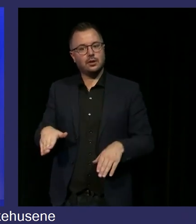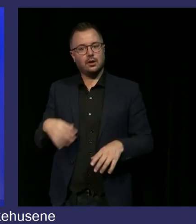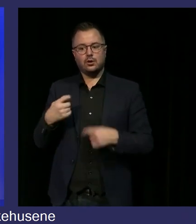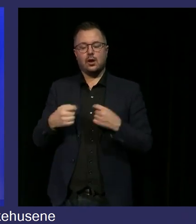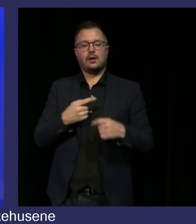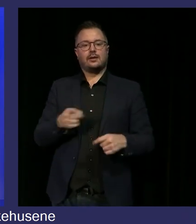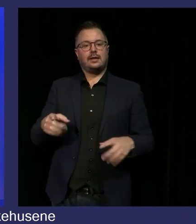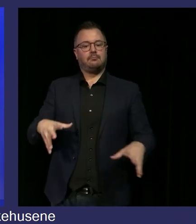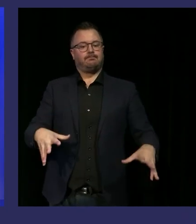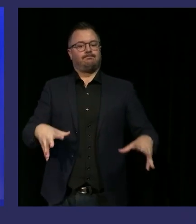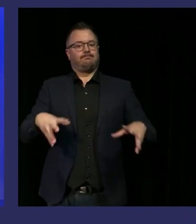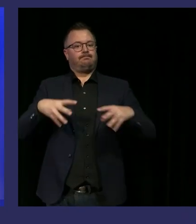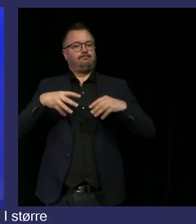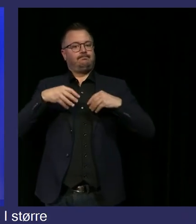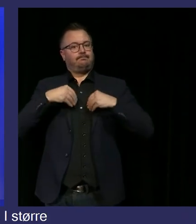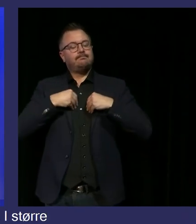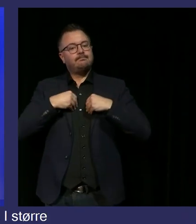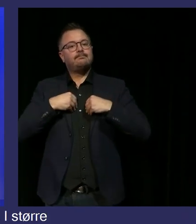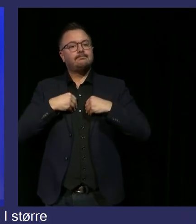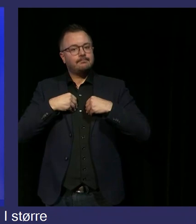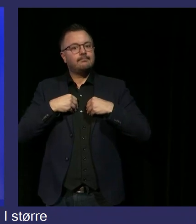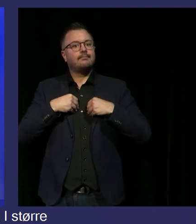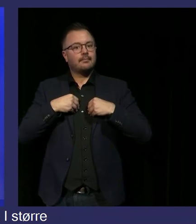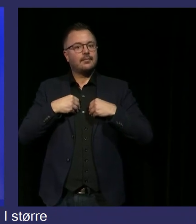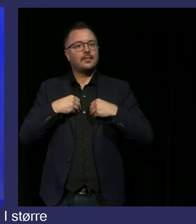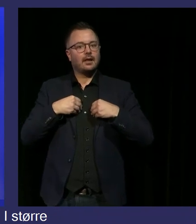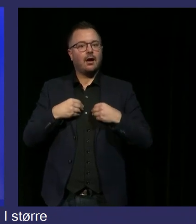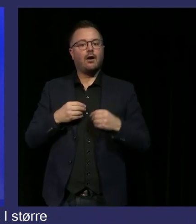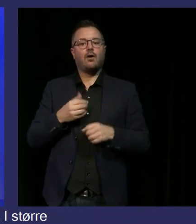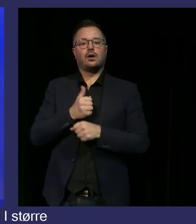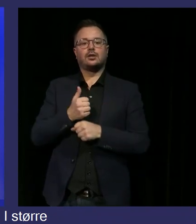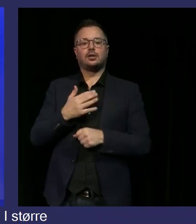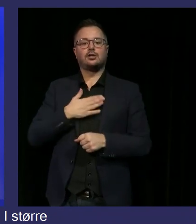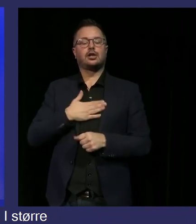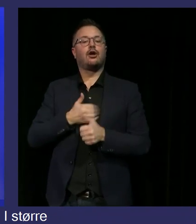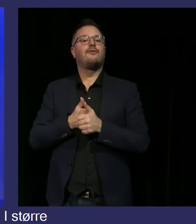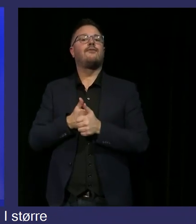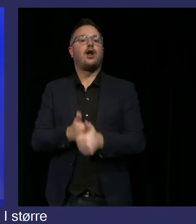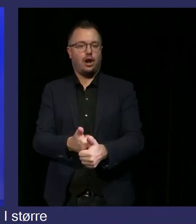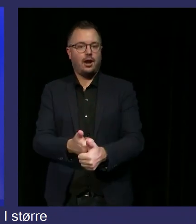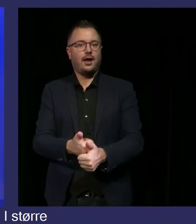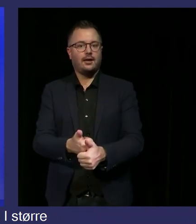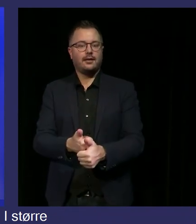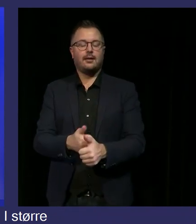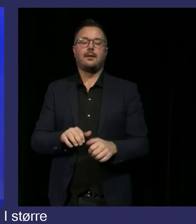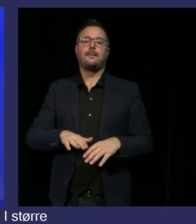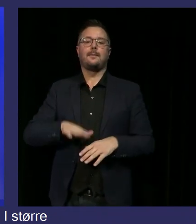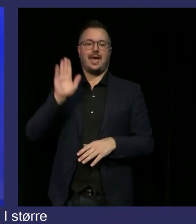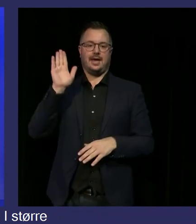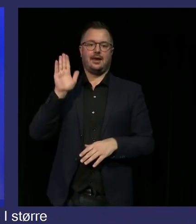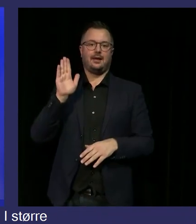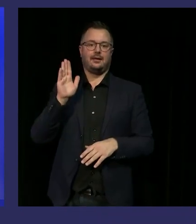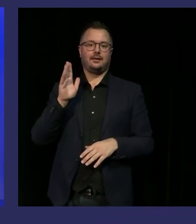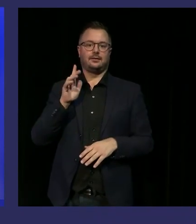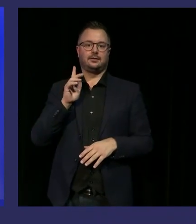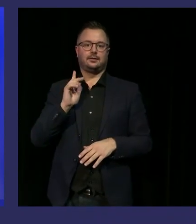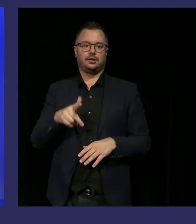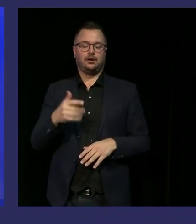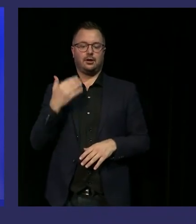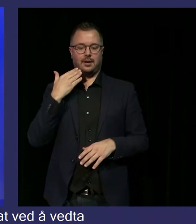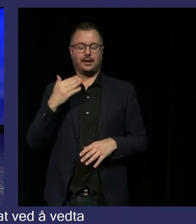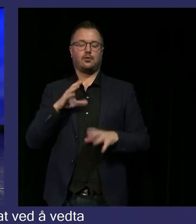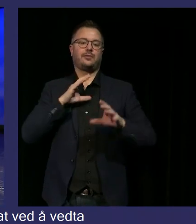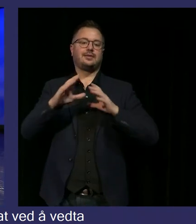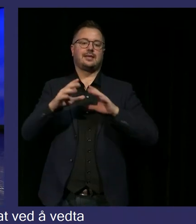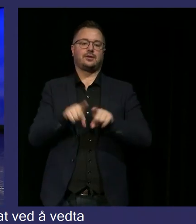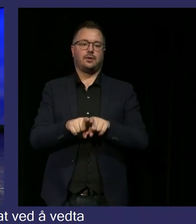det her innover seg. Og kanskje etterlever det også I større grad når det blir vårt ansvar. Men